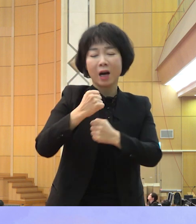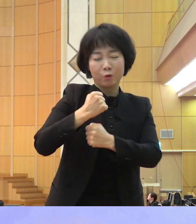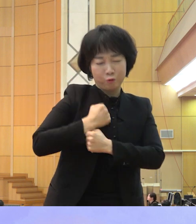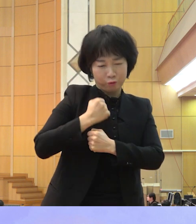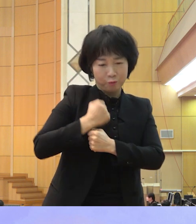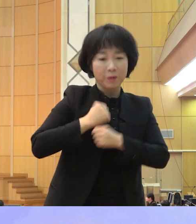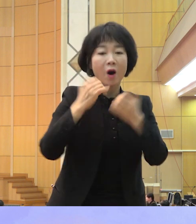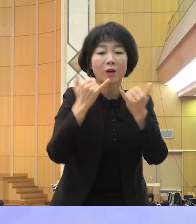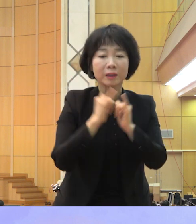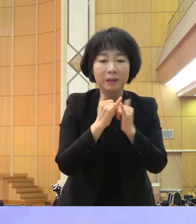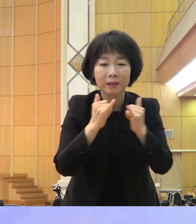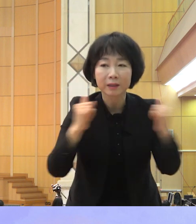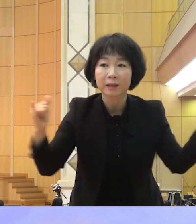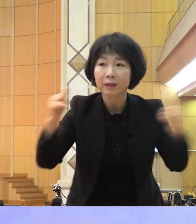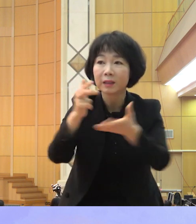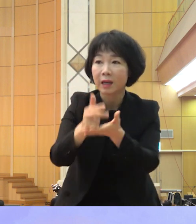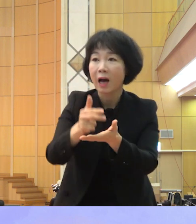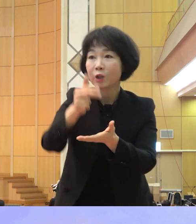십자가